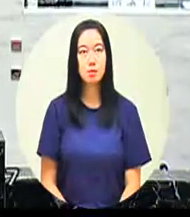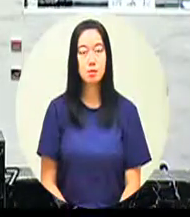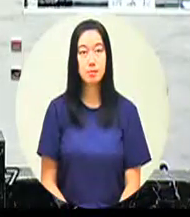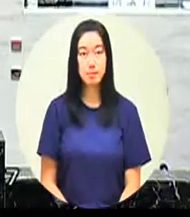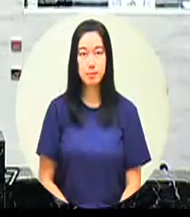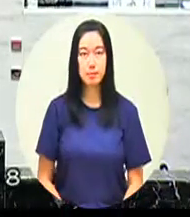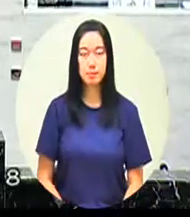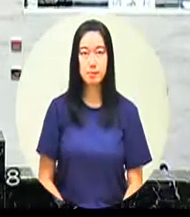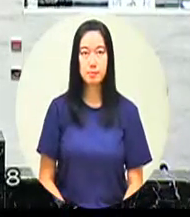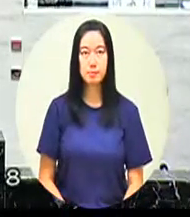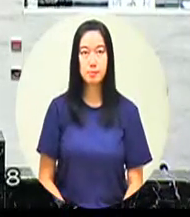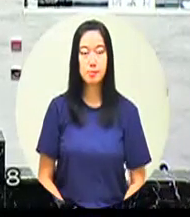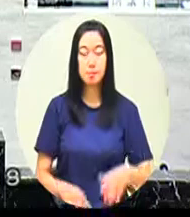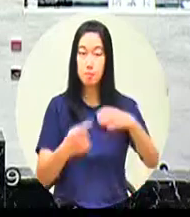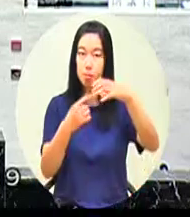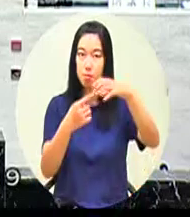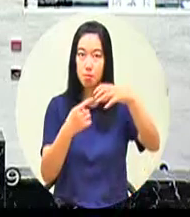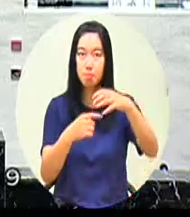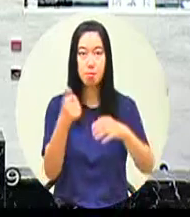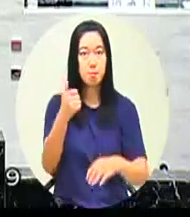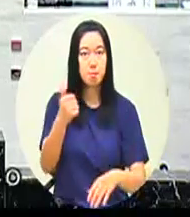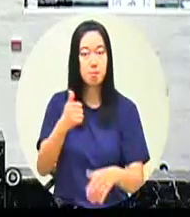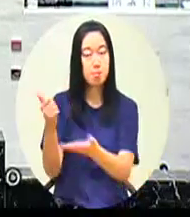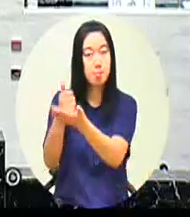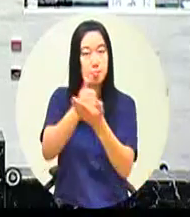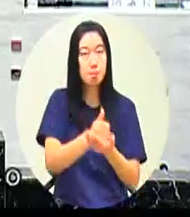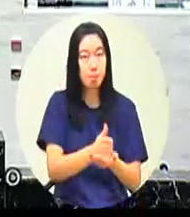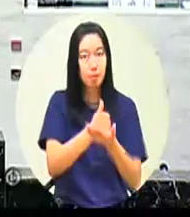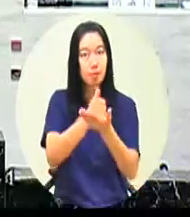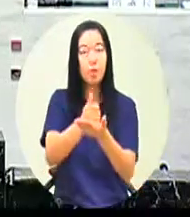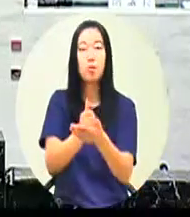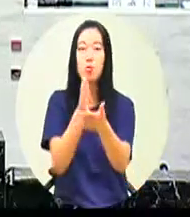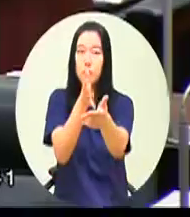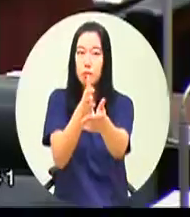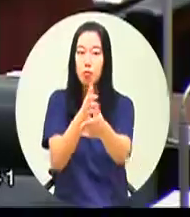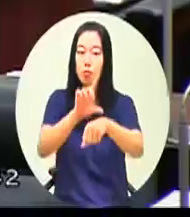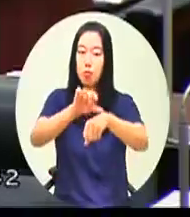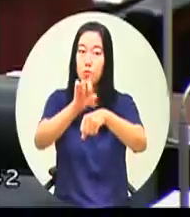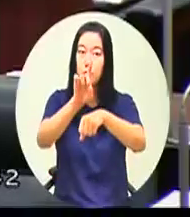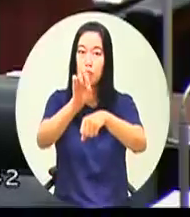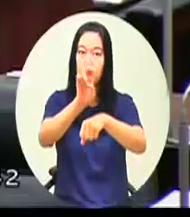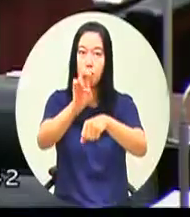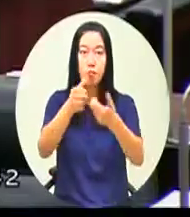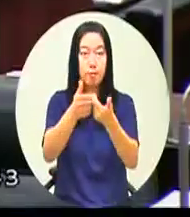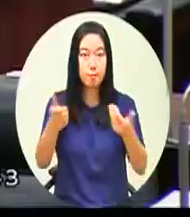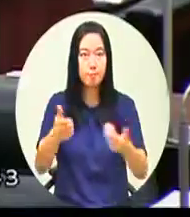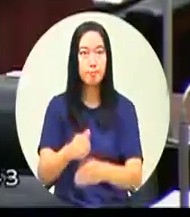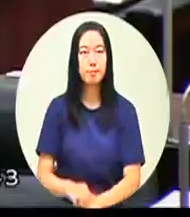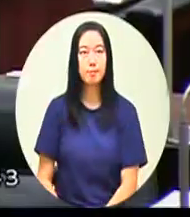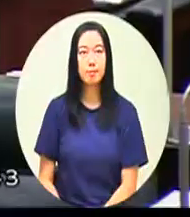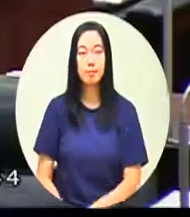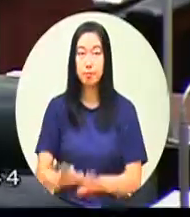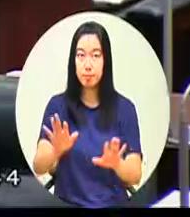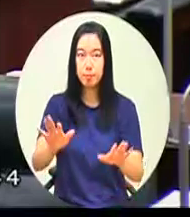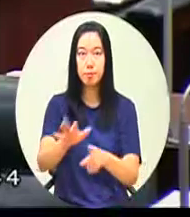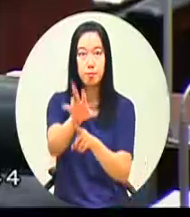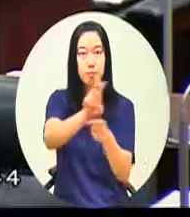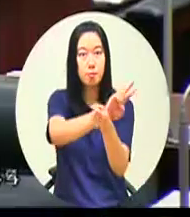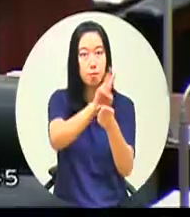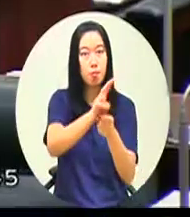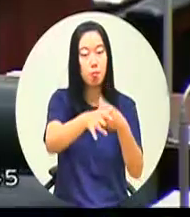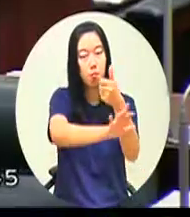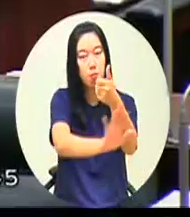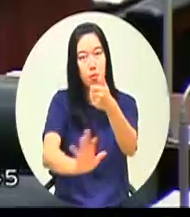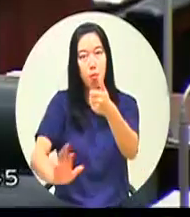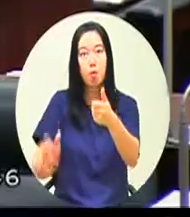请钟镇友议员执行十分钟，时间二十分钟。 啊，主席哈，今天农林部门哈，所有